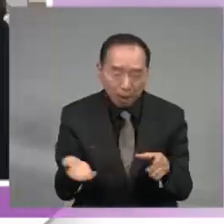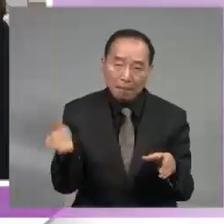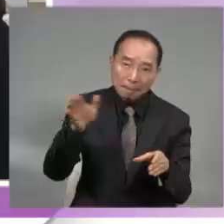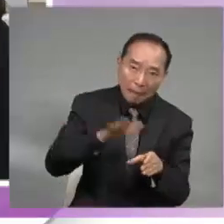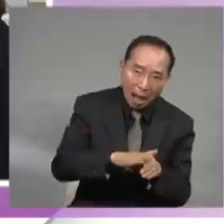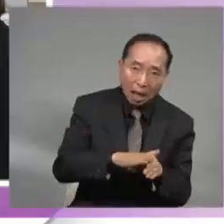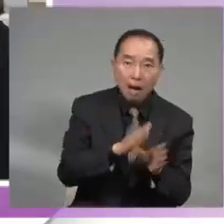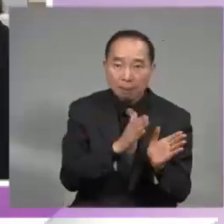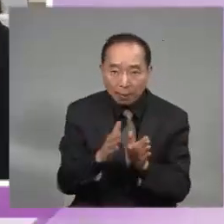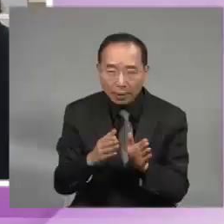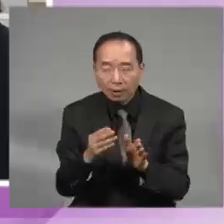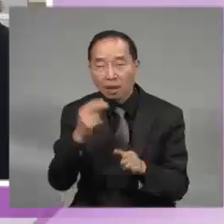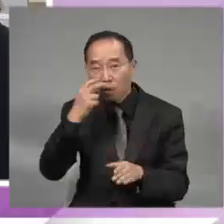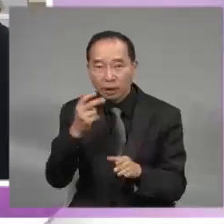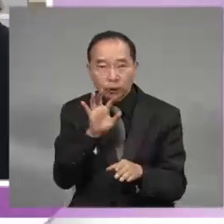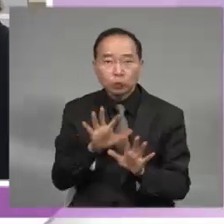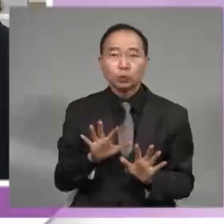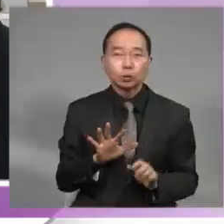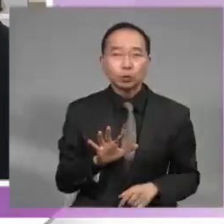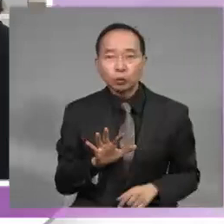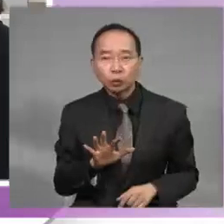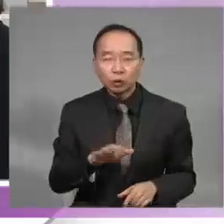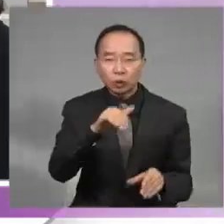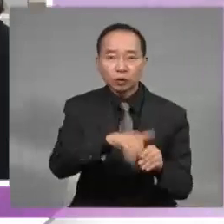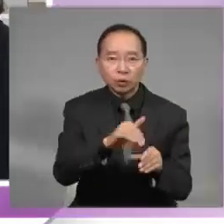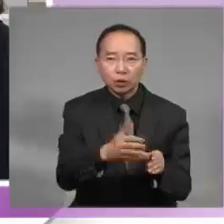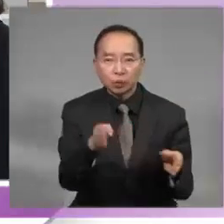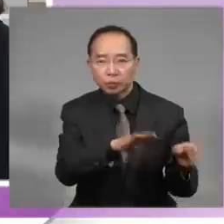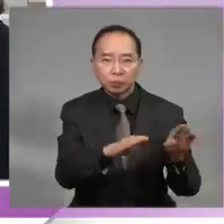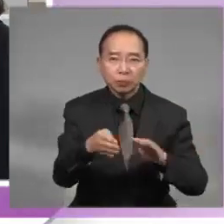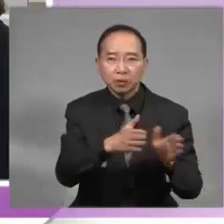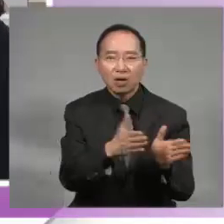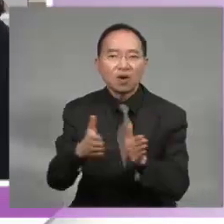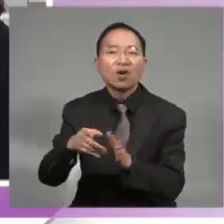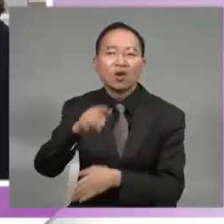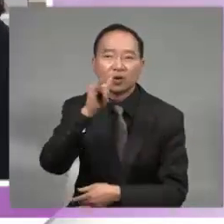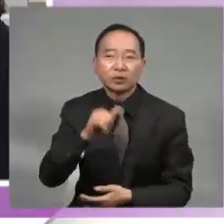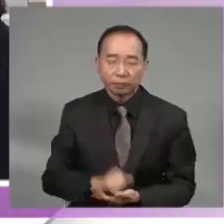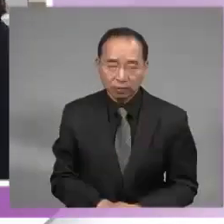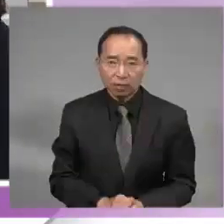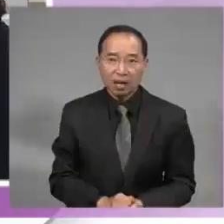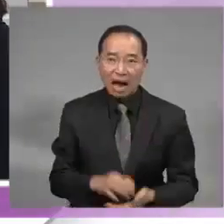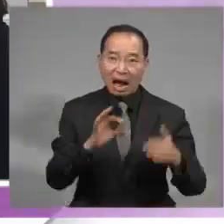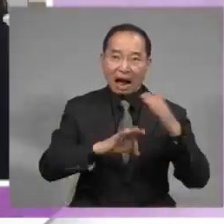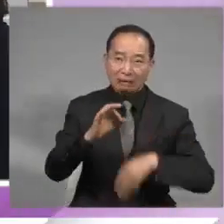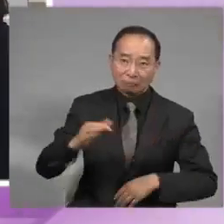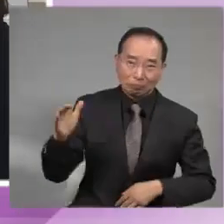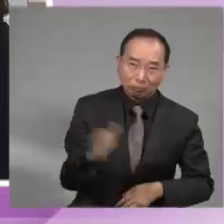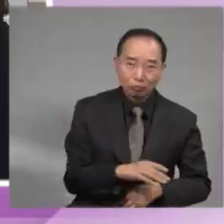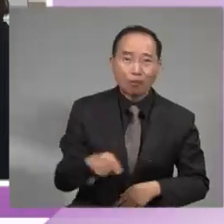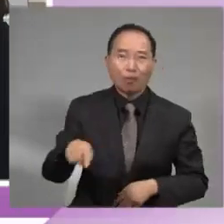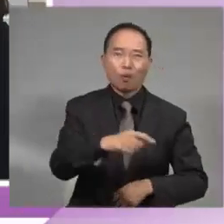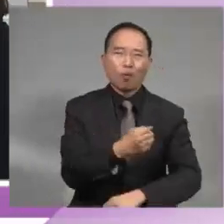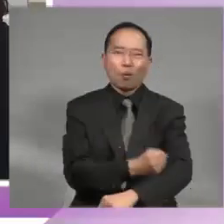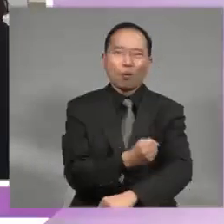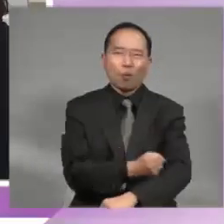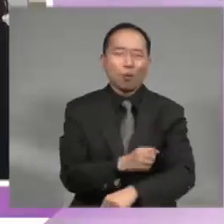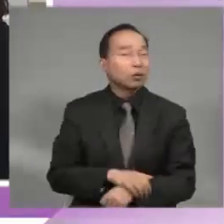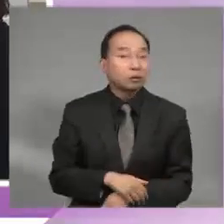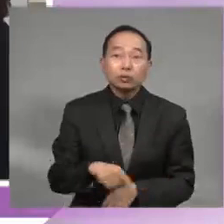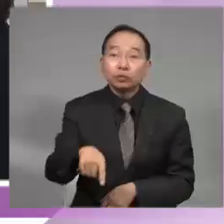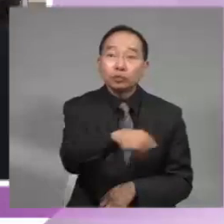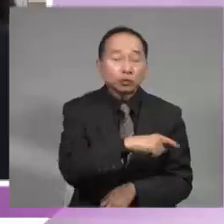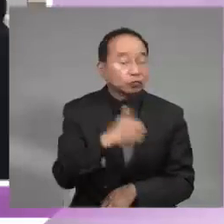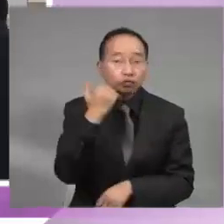마감 절차. 예. 실은 이른 아침부터 정말 많은 분들이 이 사전투표소 현장에서 도움을 주고 계시거든요. 네. 저분들은 어떻게 좀